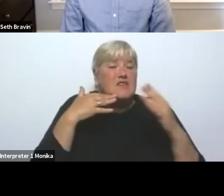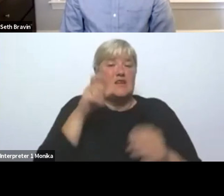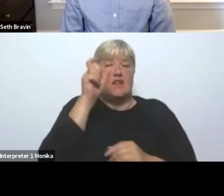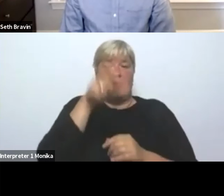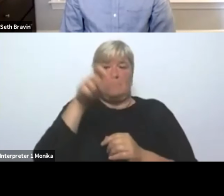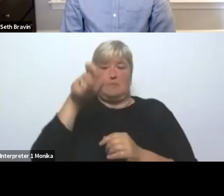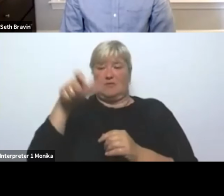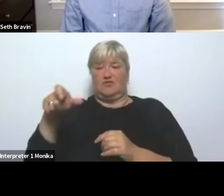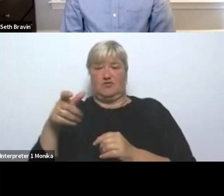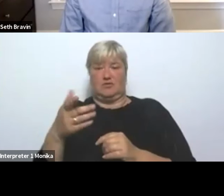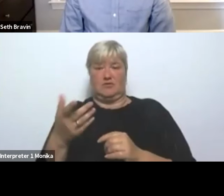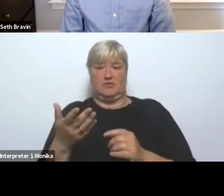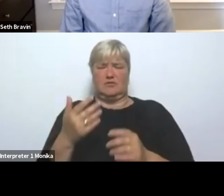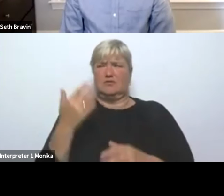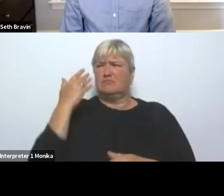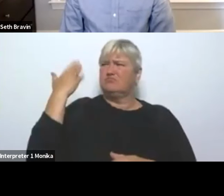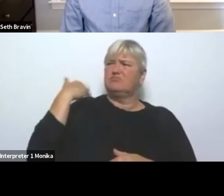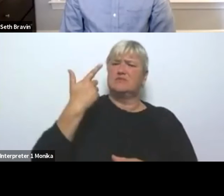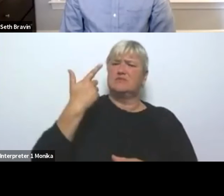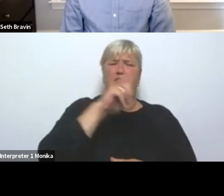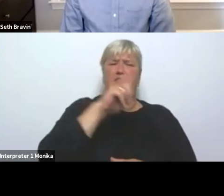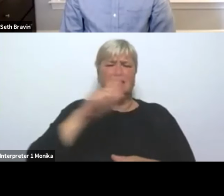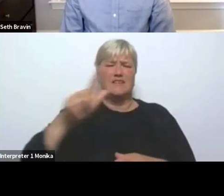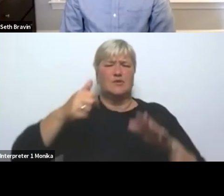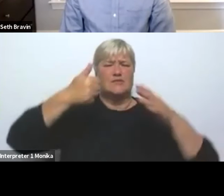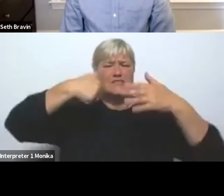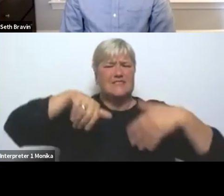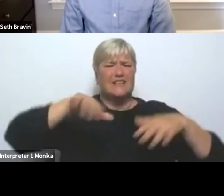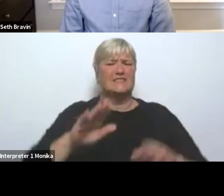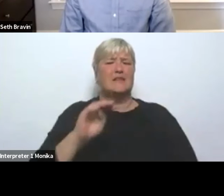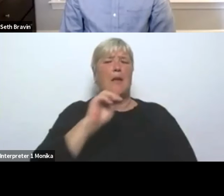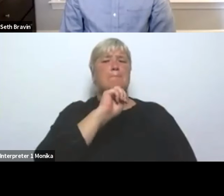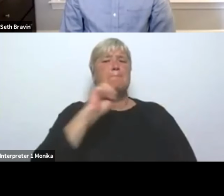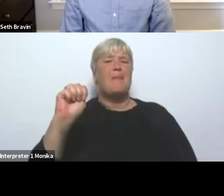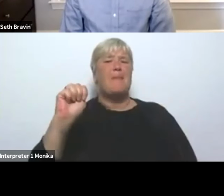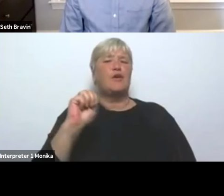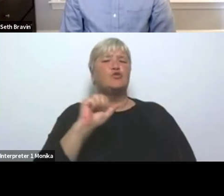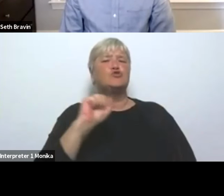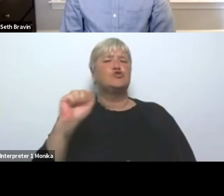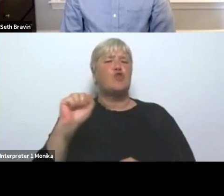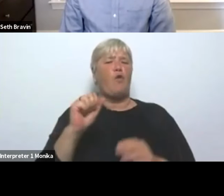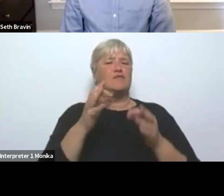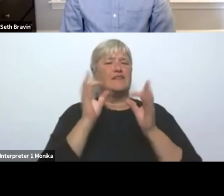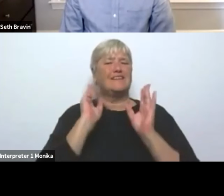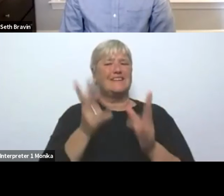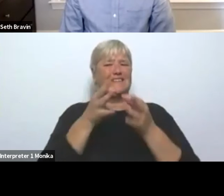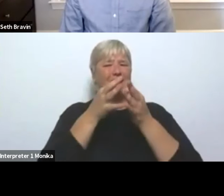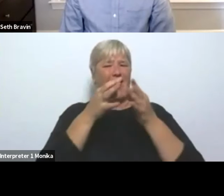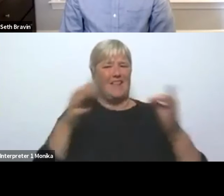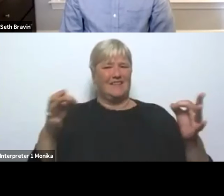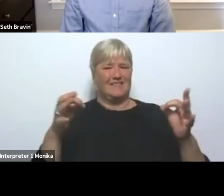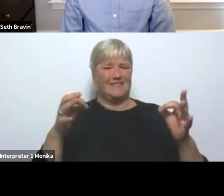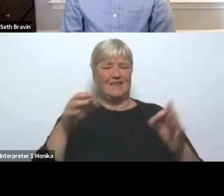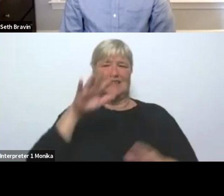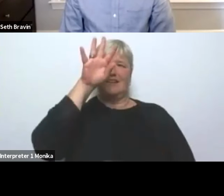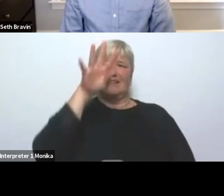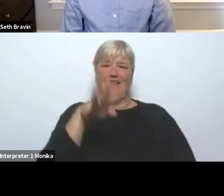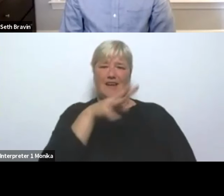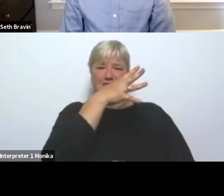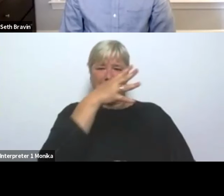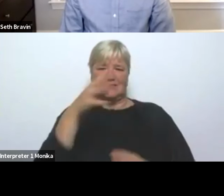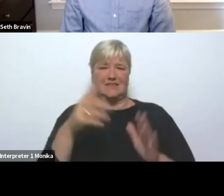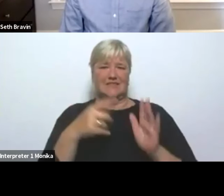schon irgendwie, ich glaube 2016, die Microsoft-Richtlinien für inklusives Design, wo sie ein schönes Raster aufgezeichnet haben, auch, dass es